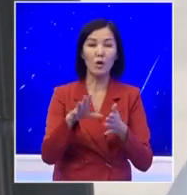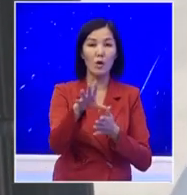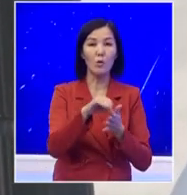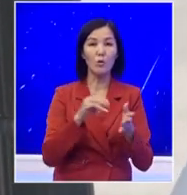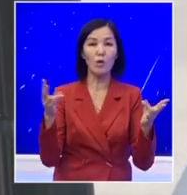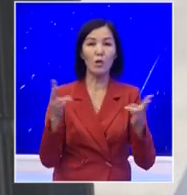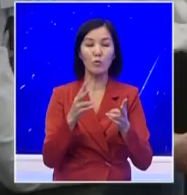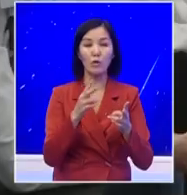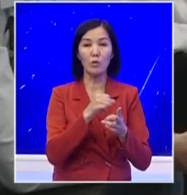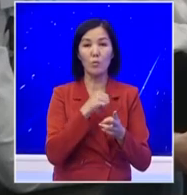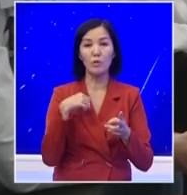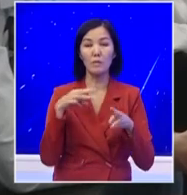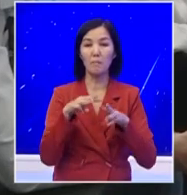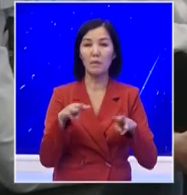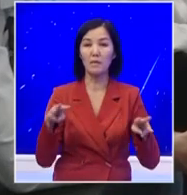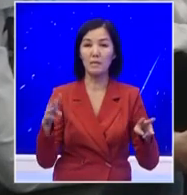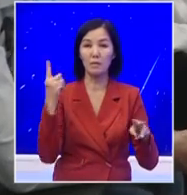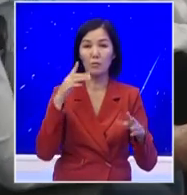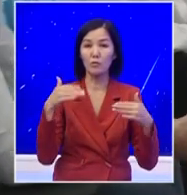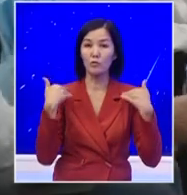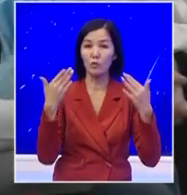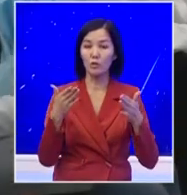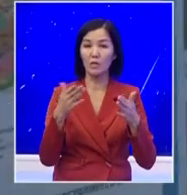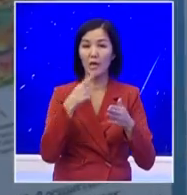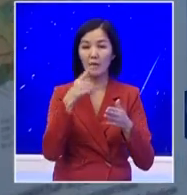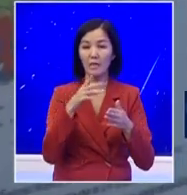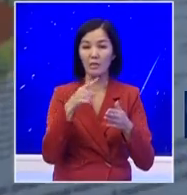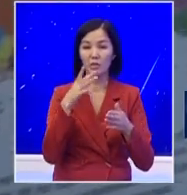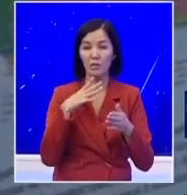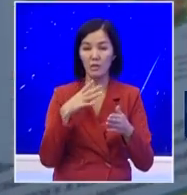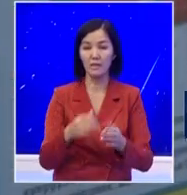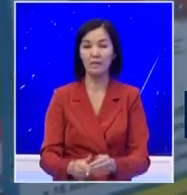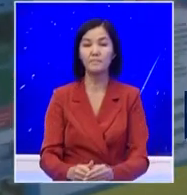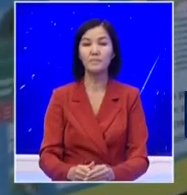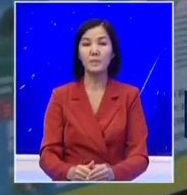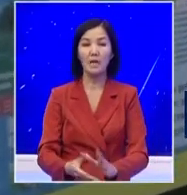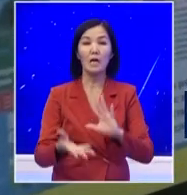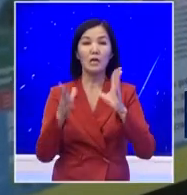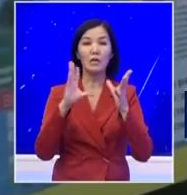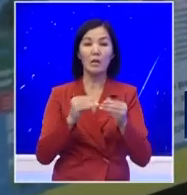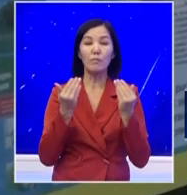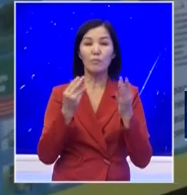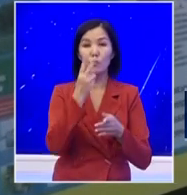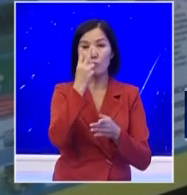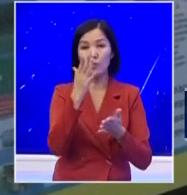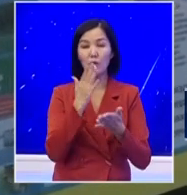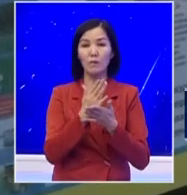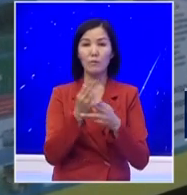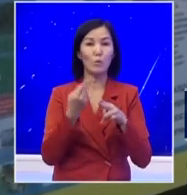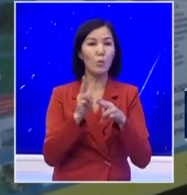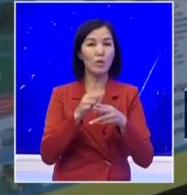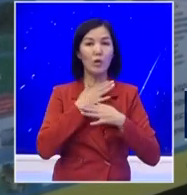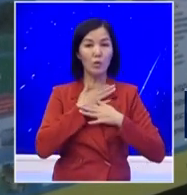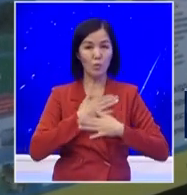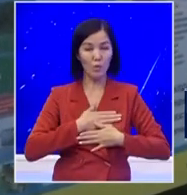өзі тараптан министрге ұсыныс айтатынын жеткізді. Жалпы енді бүгінгі көргеніміз, көңіліміз